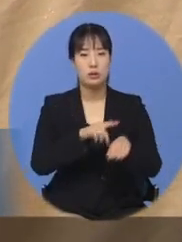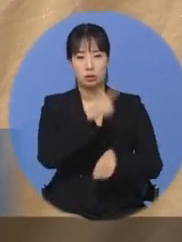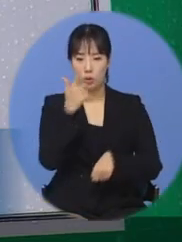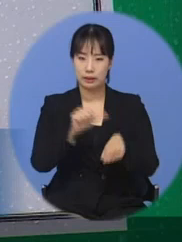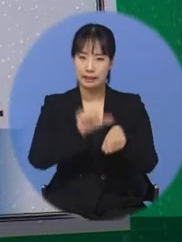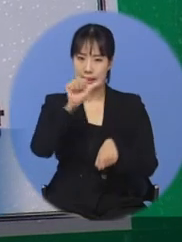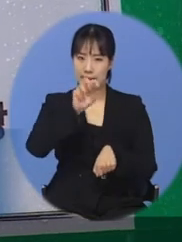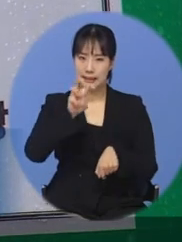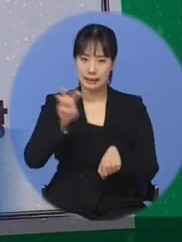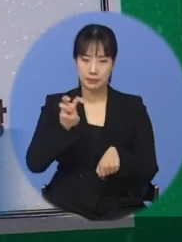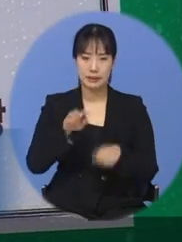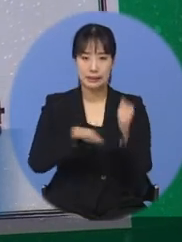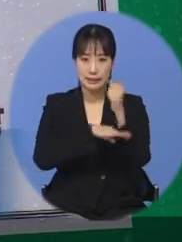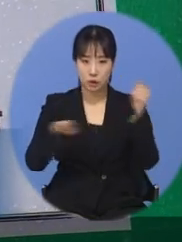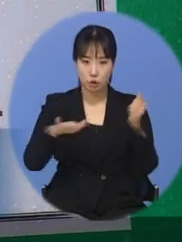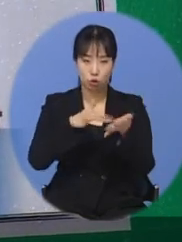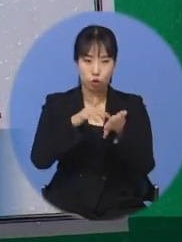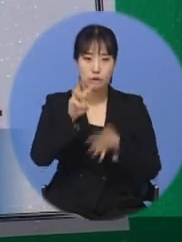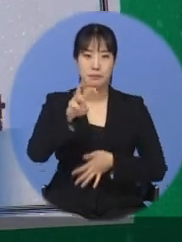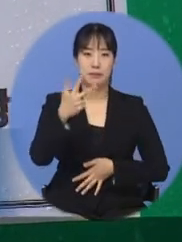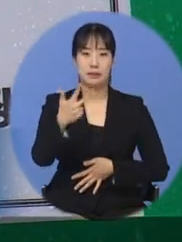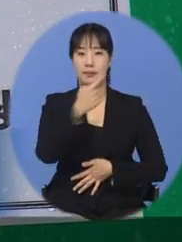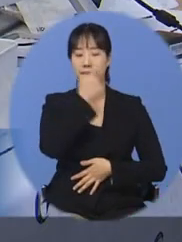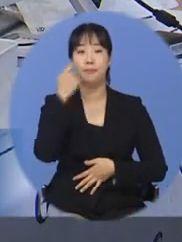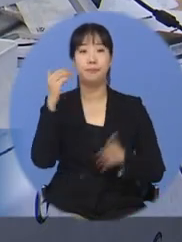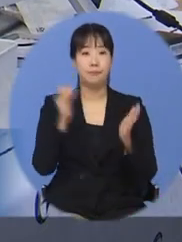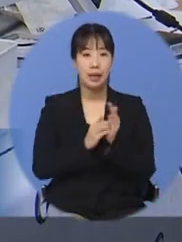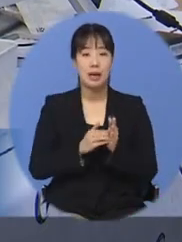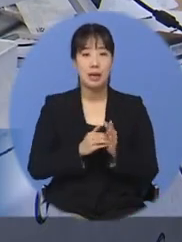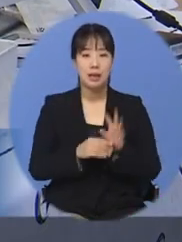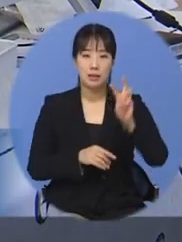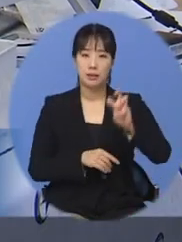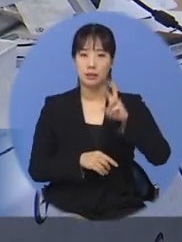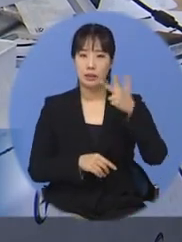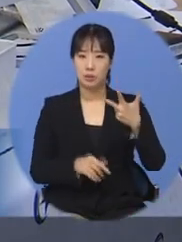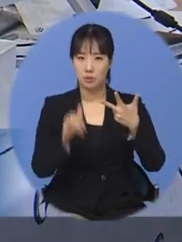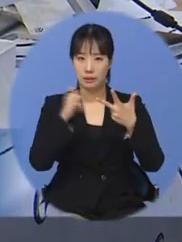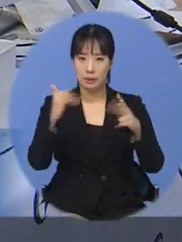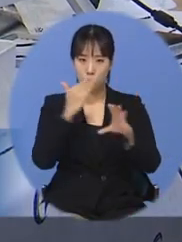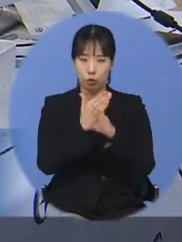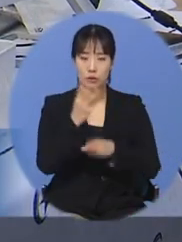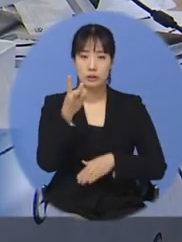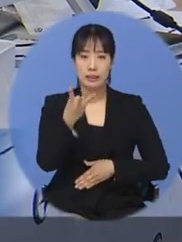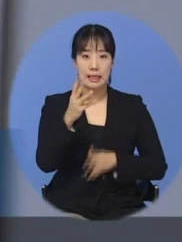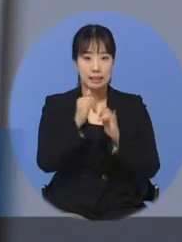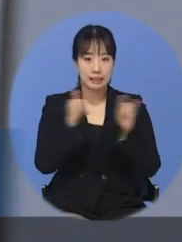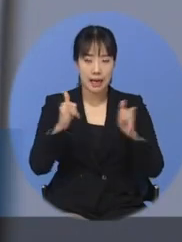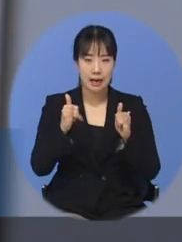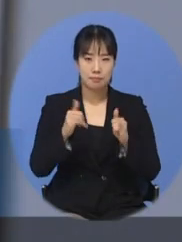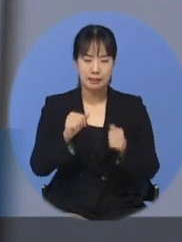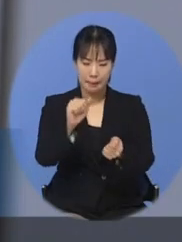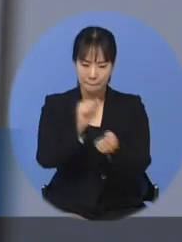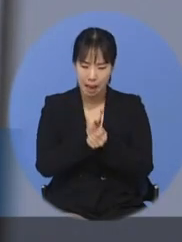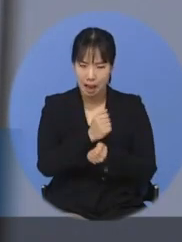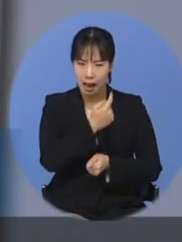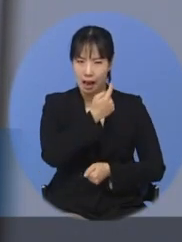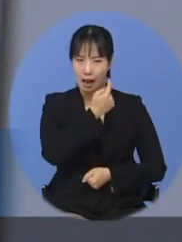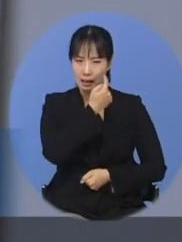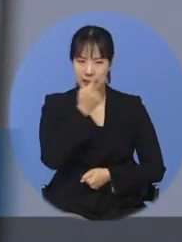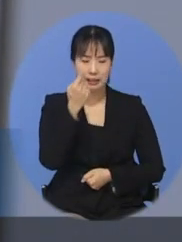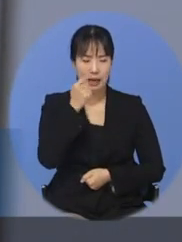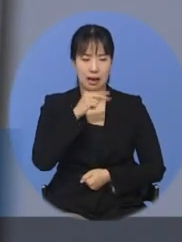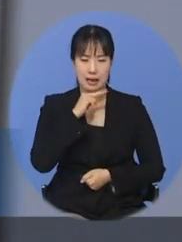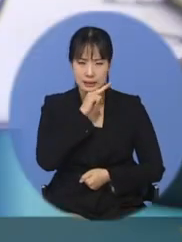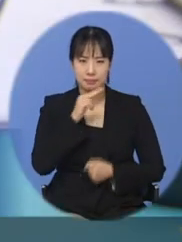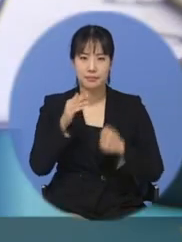30분을 기준으로 해서 37명으로 집계됐습니다. 전남도는 이들 37명 가운데 3명은 신종 코로나 바이러스 감염이